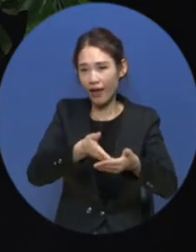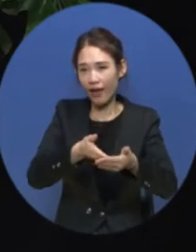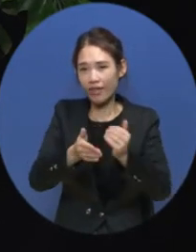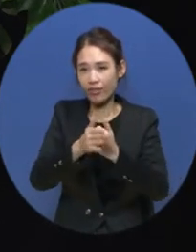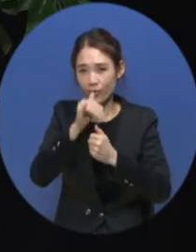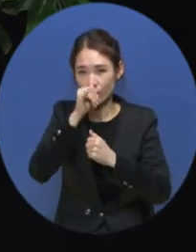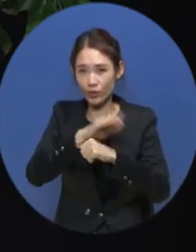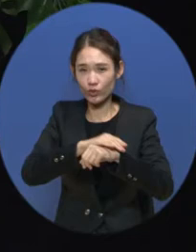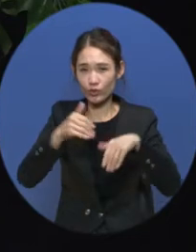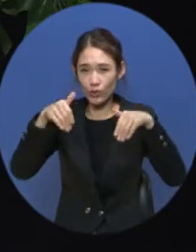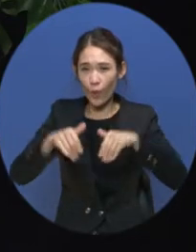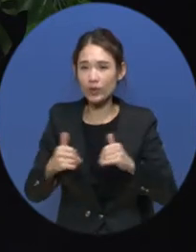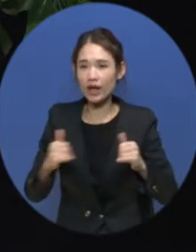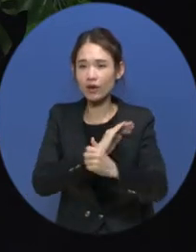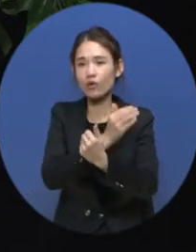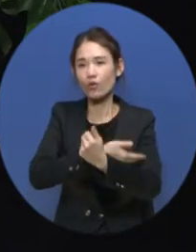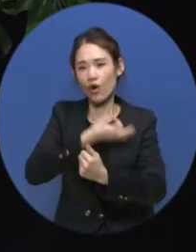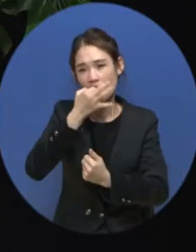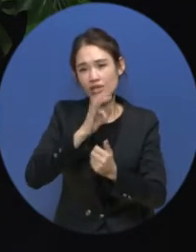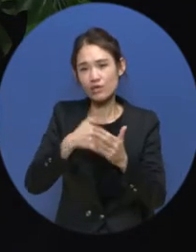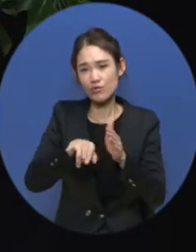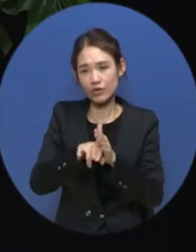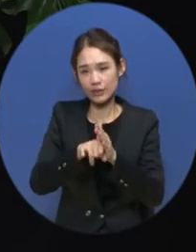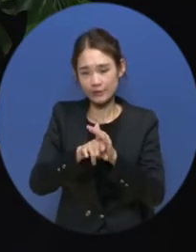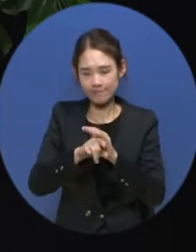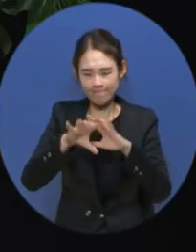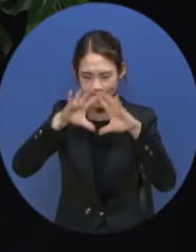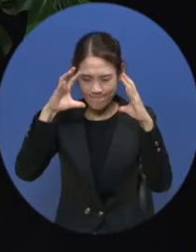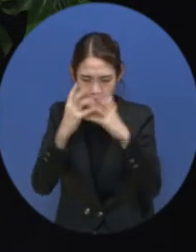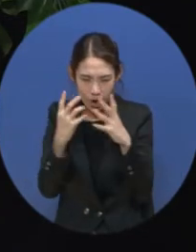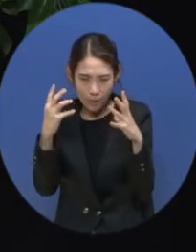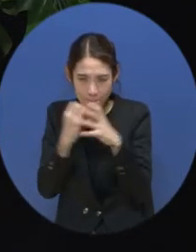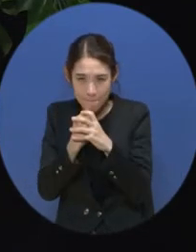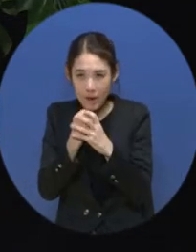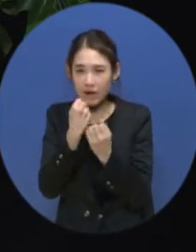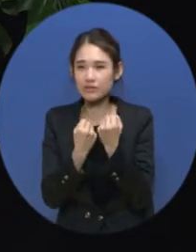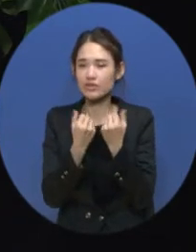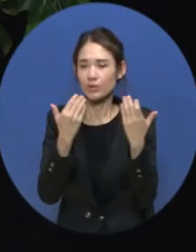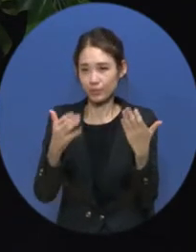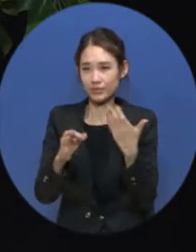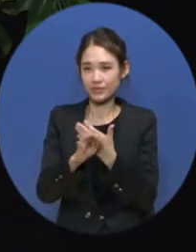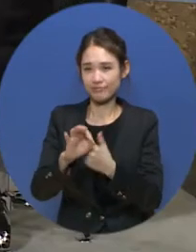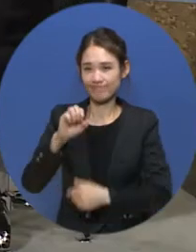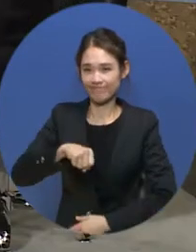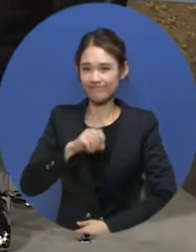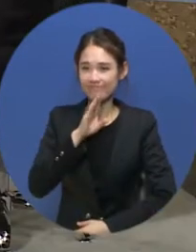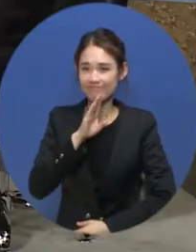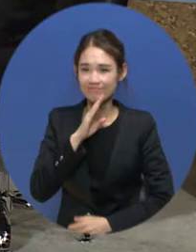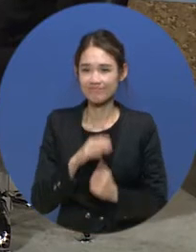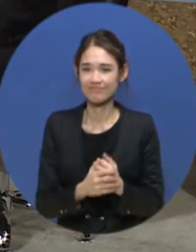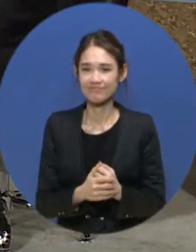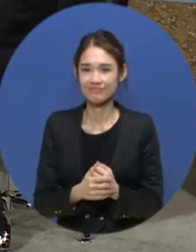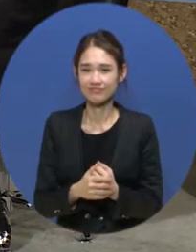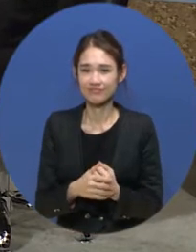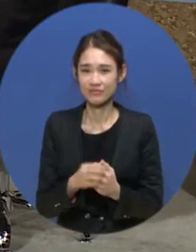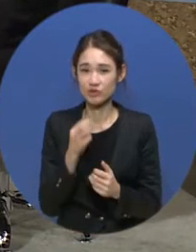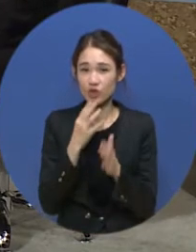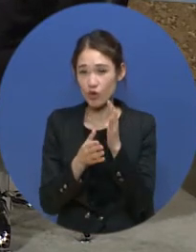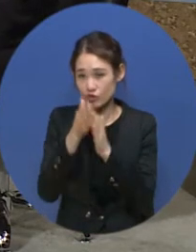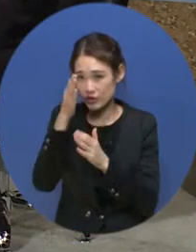종사자들의 권익을 위해서 어떤 거를 할 것인가 이렇게 포괄적으로 말씀드리면 그런 일을 한다고 볼 수 있겠죠. 네. 그러면